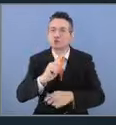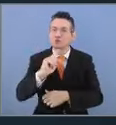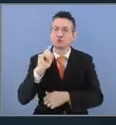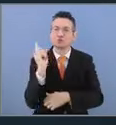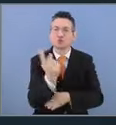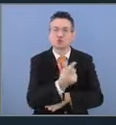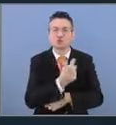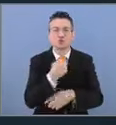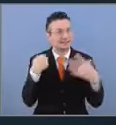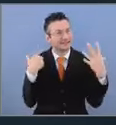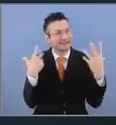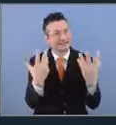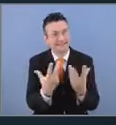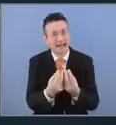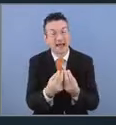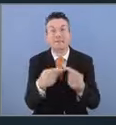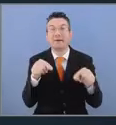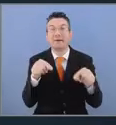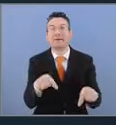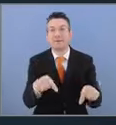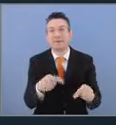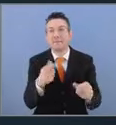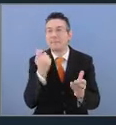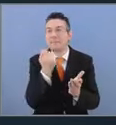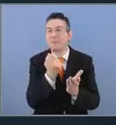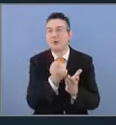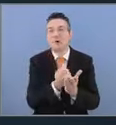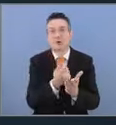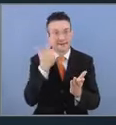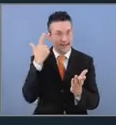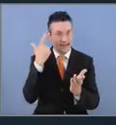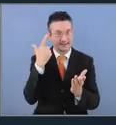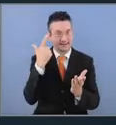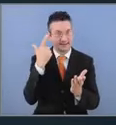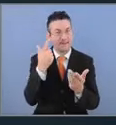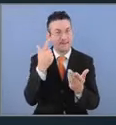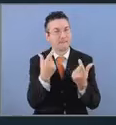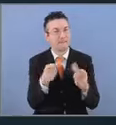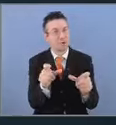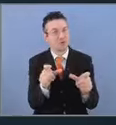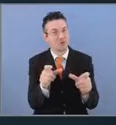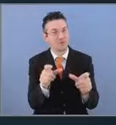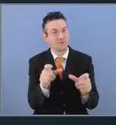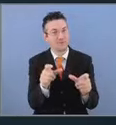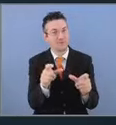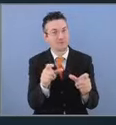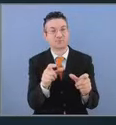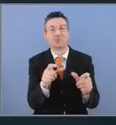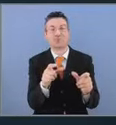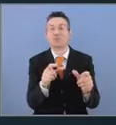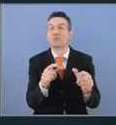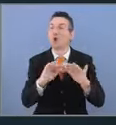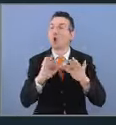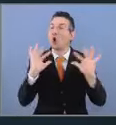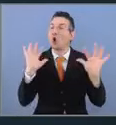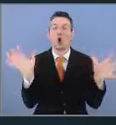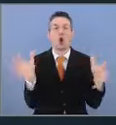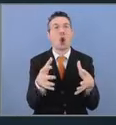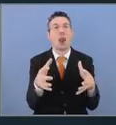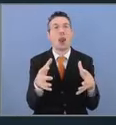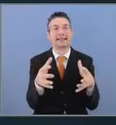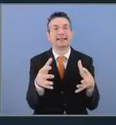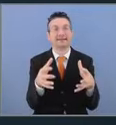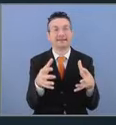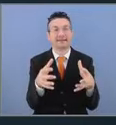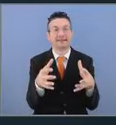sono momenti fondamentali, anche perché la connettività nelle zone agricole